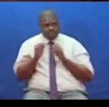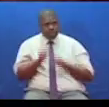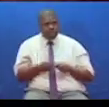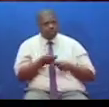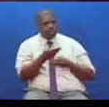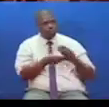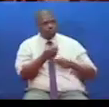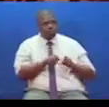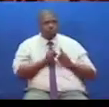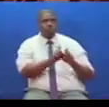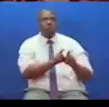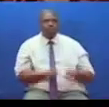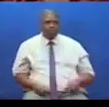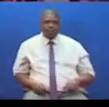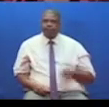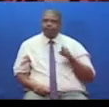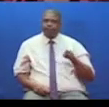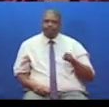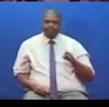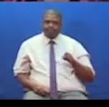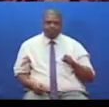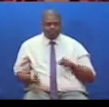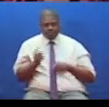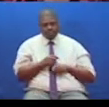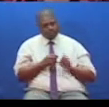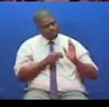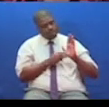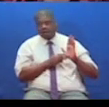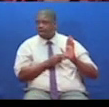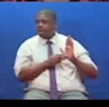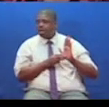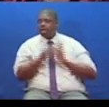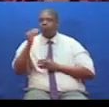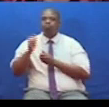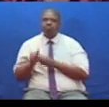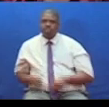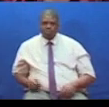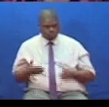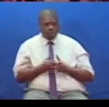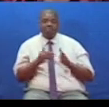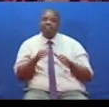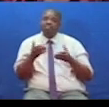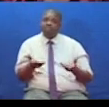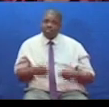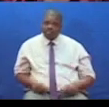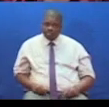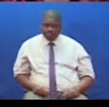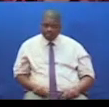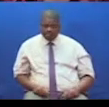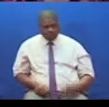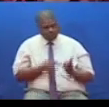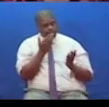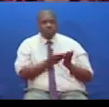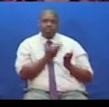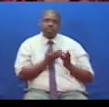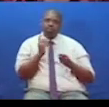uchumi uende kati ya pasenti 8 na 10. Tutafikaje huko? Pendekezo